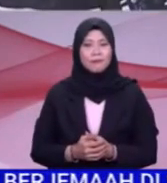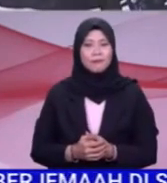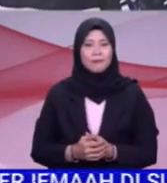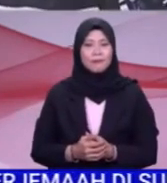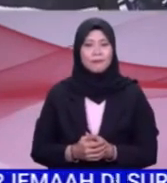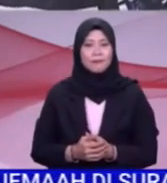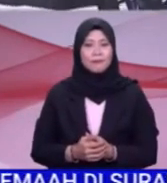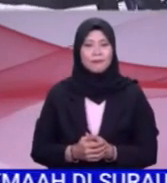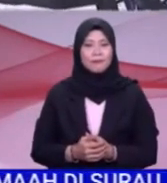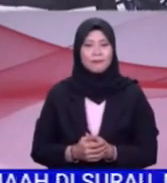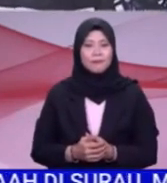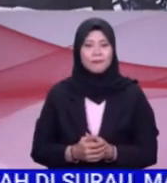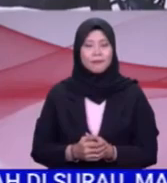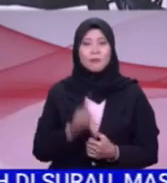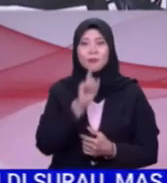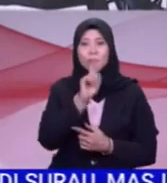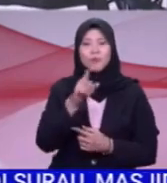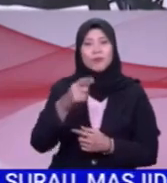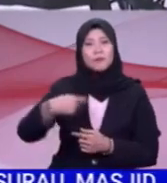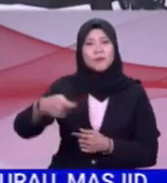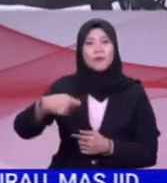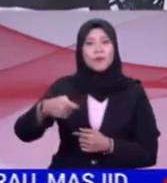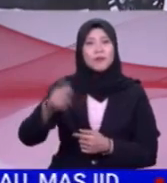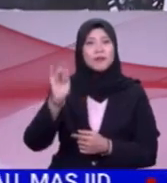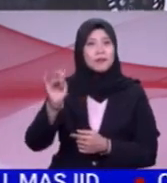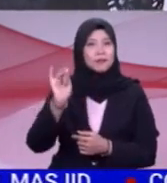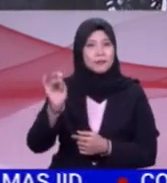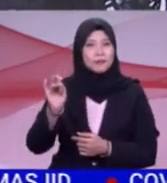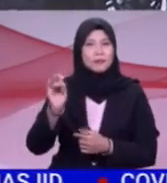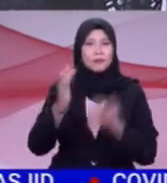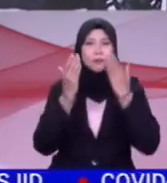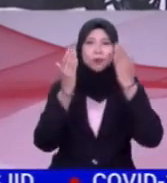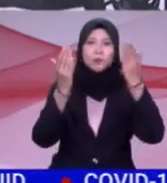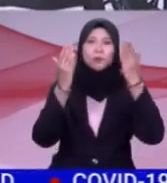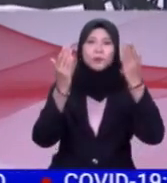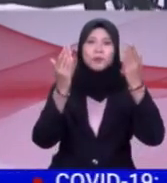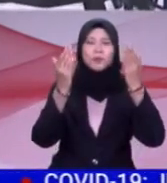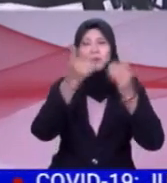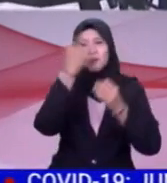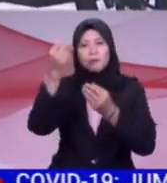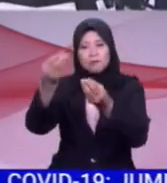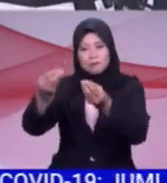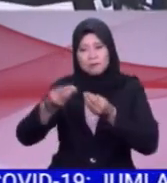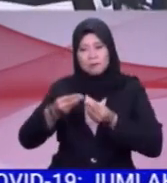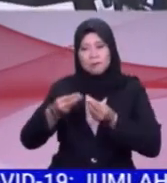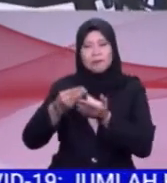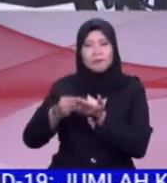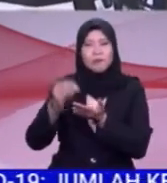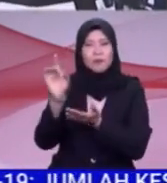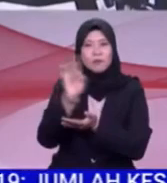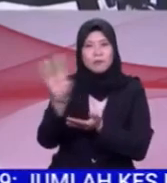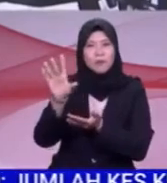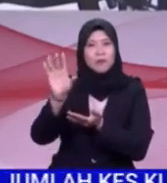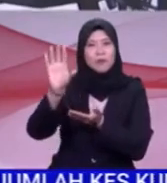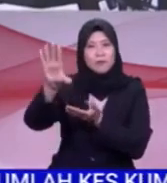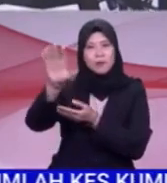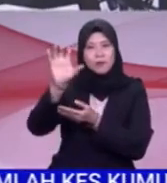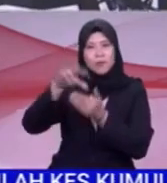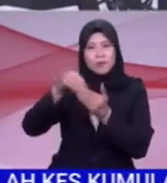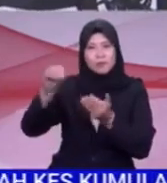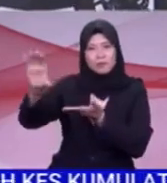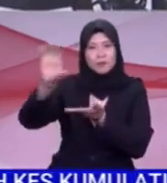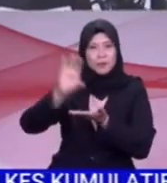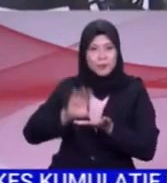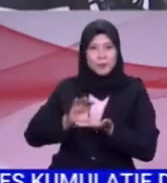Kami sebenarnya pengusaha teksi ini bersyukur dan berterima kasih di atas bantuan yang diberi secara one-off sebanyak